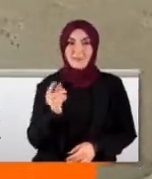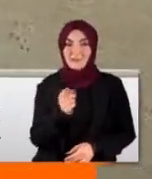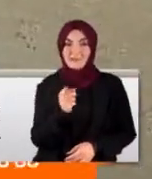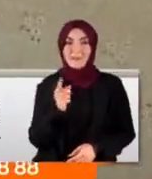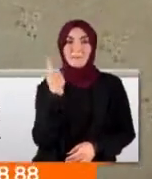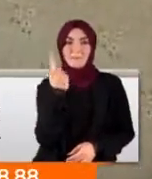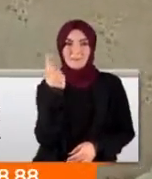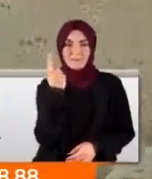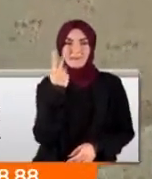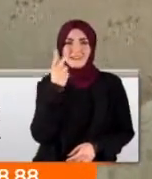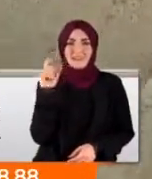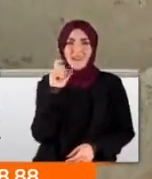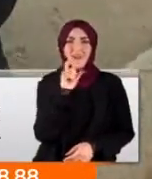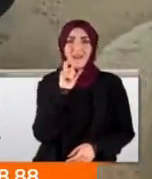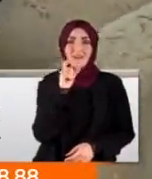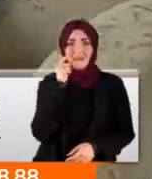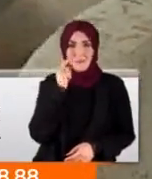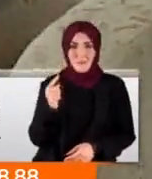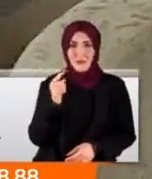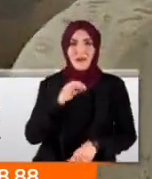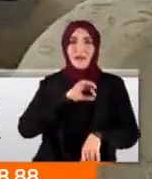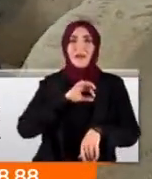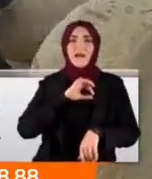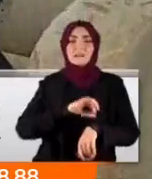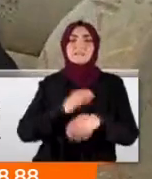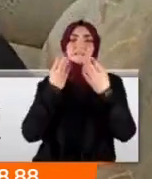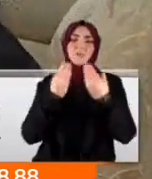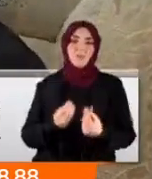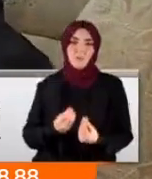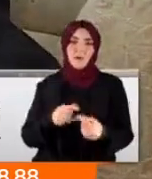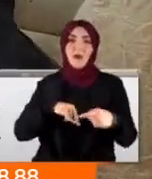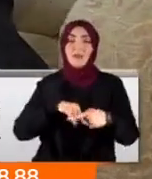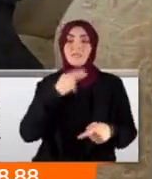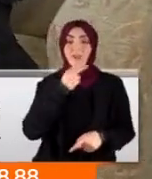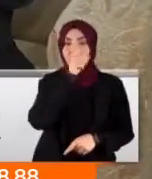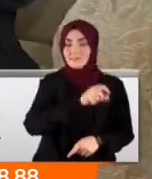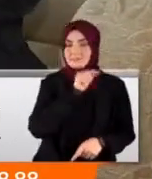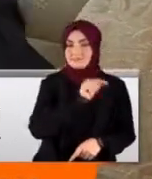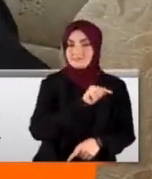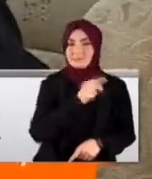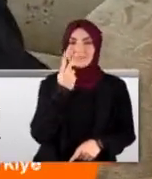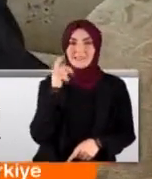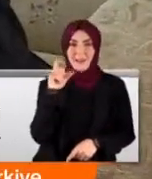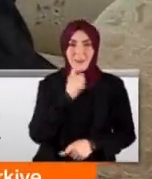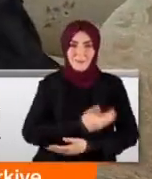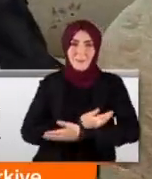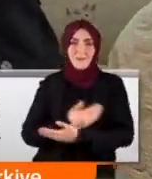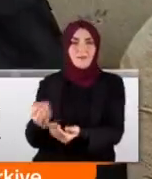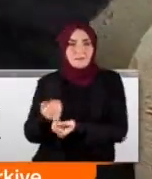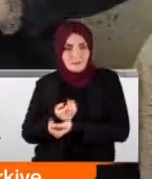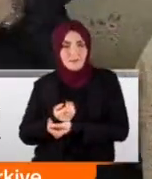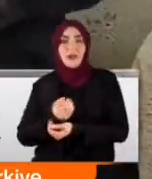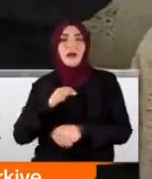aylıkken hastalandı. Hanife Demirci de 2 aylık bebeğini alıp hastaneye götürdü. Ve ne olduysa